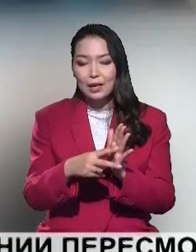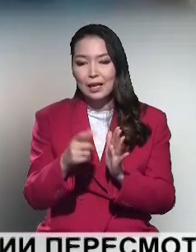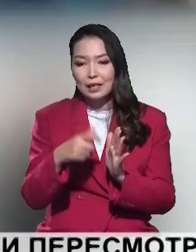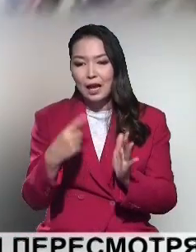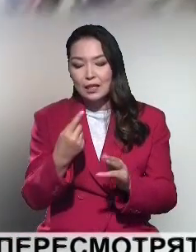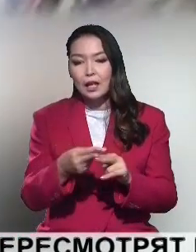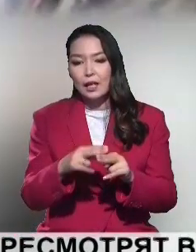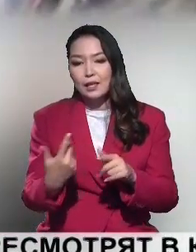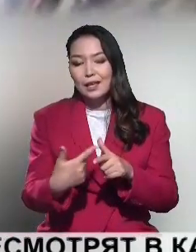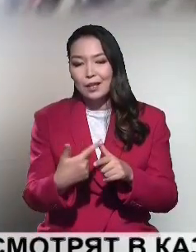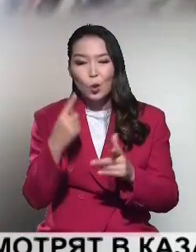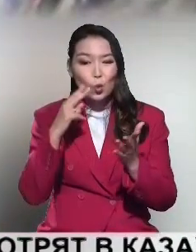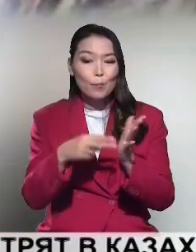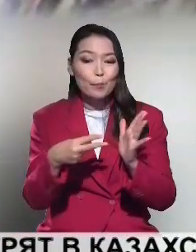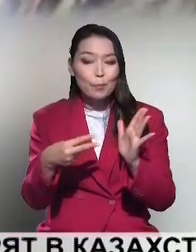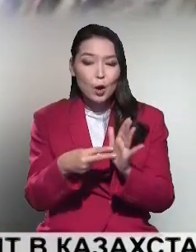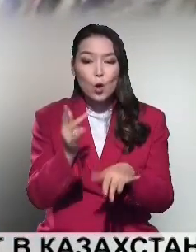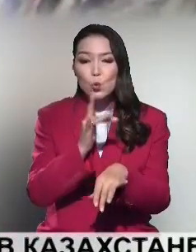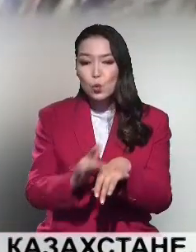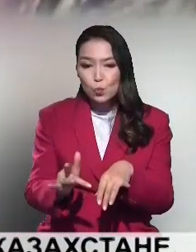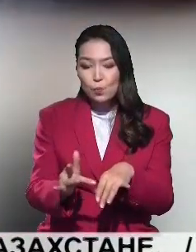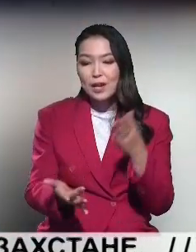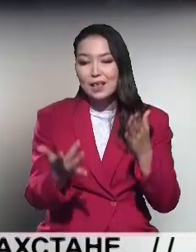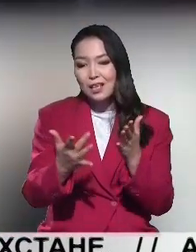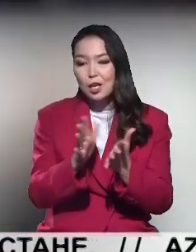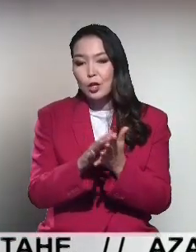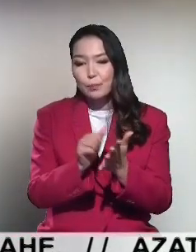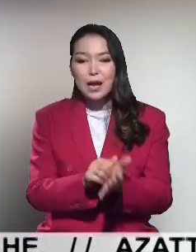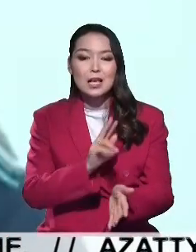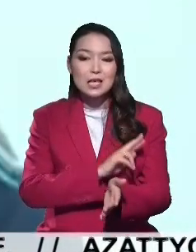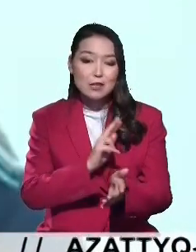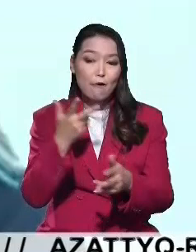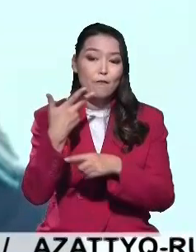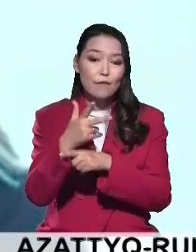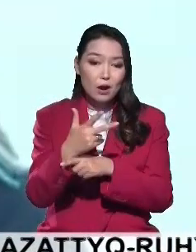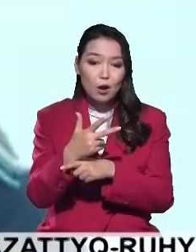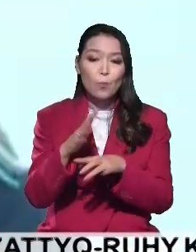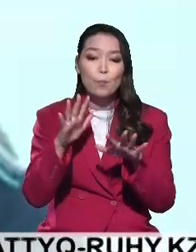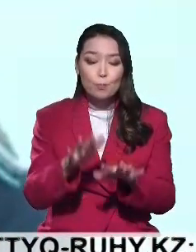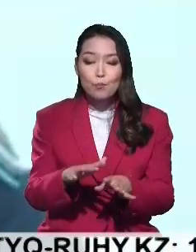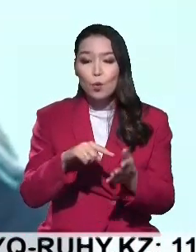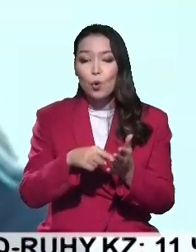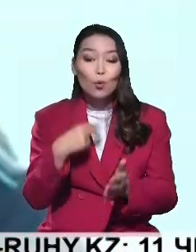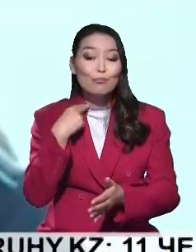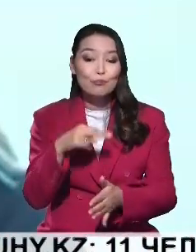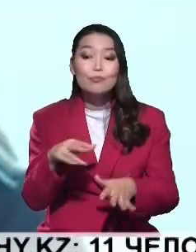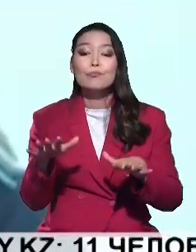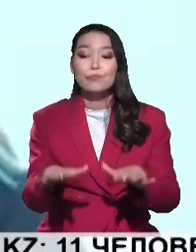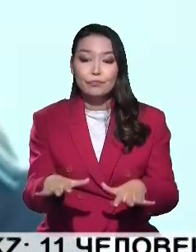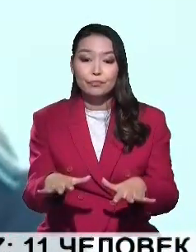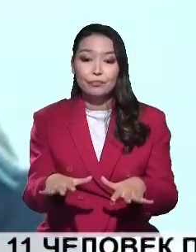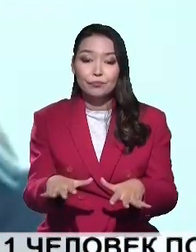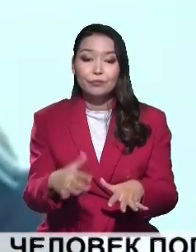называется умышленное уничтожение или пов системы видеонаблюдения в учреждениях уголовно-исполнительной системы в